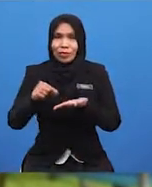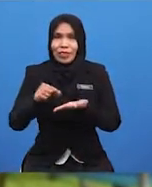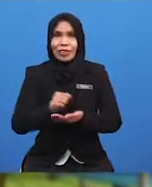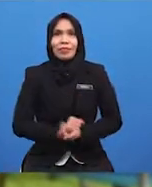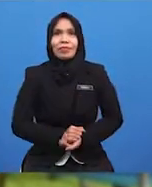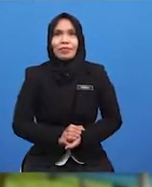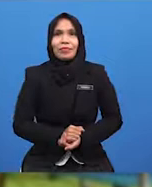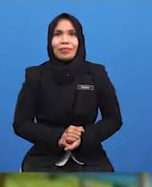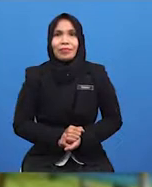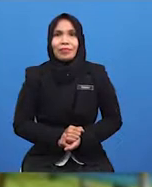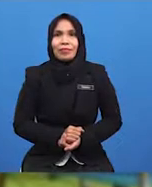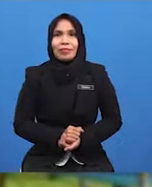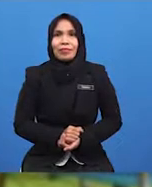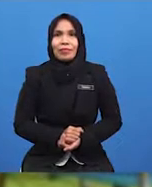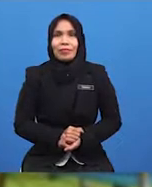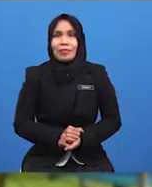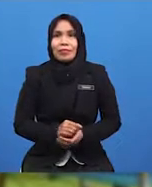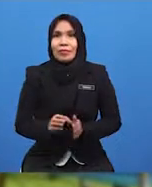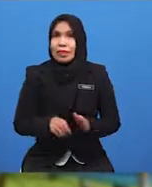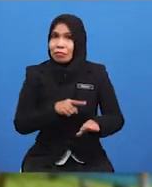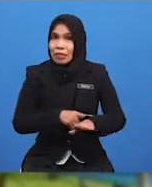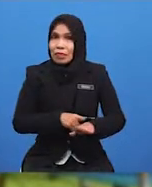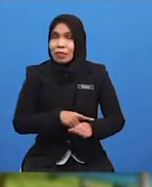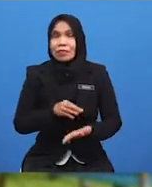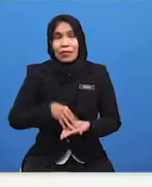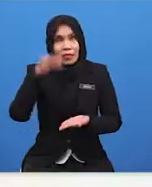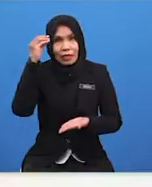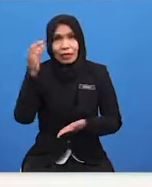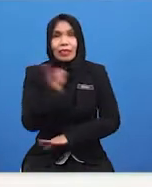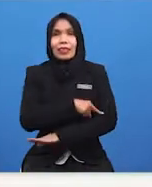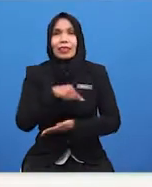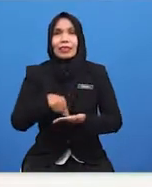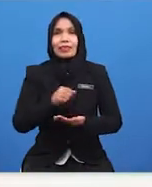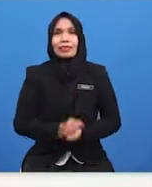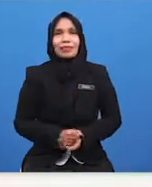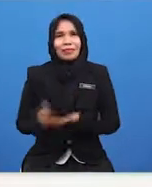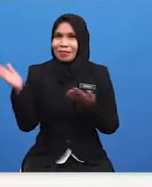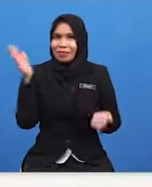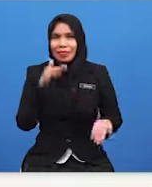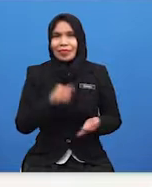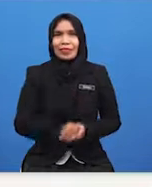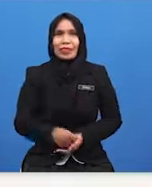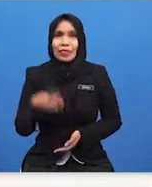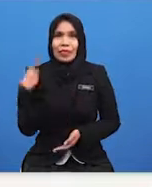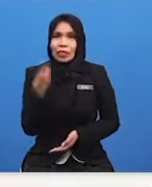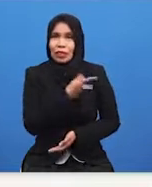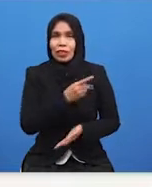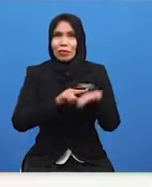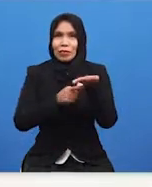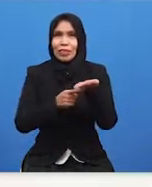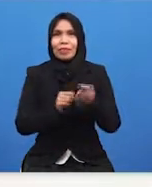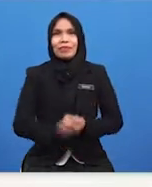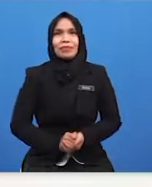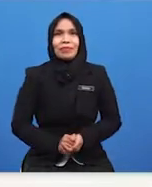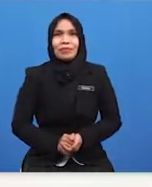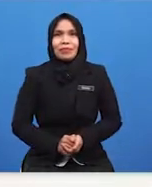nota sepanjang sesi pembelajaran hari ini Chung kita mulakan sesi pembelajaran